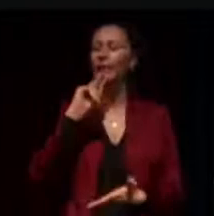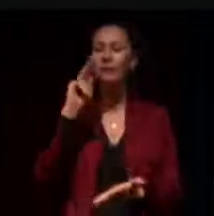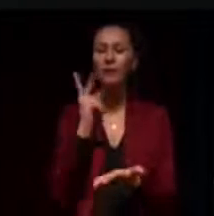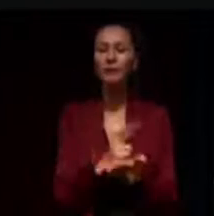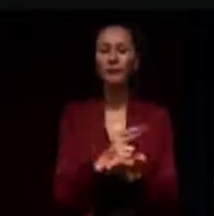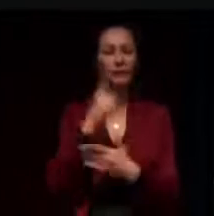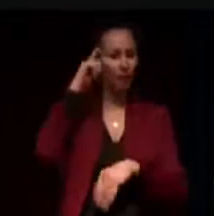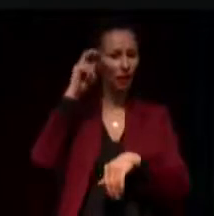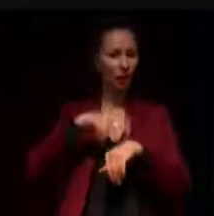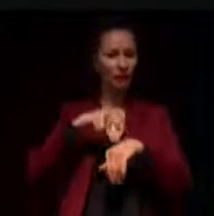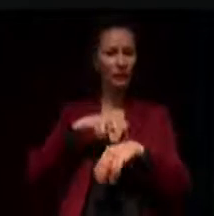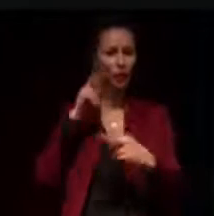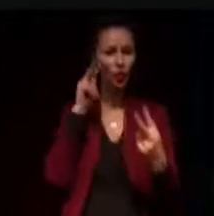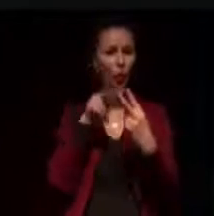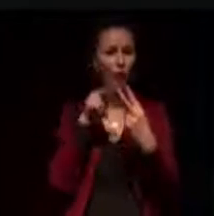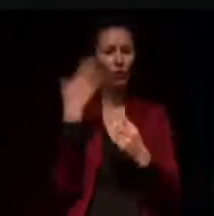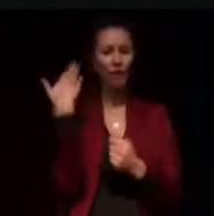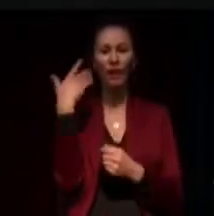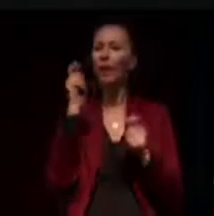Kesinlikle hatırlayın o görüşmeleri,